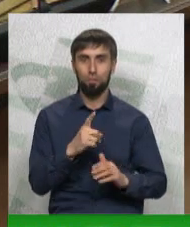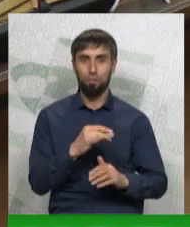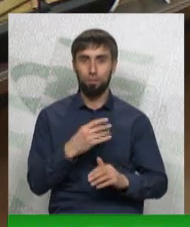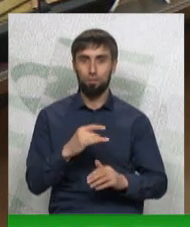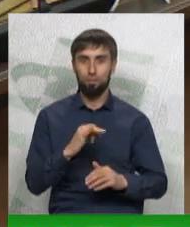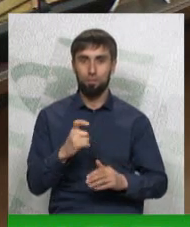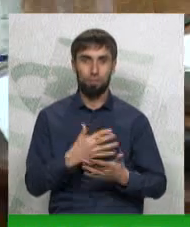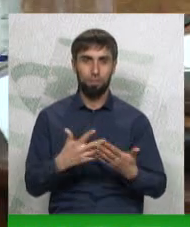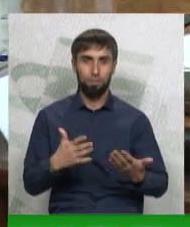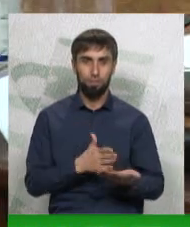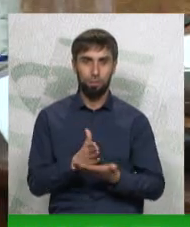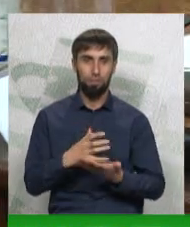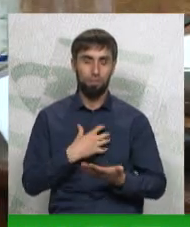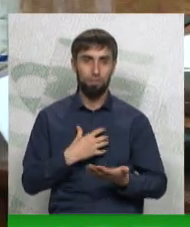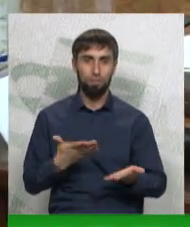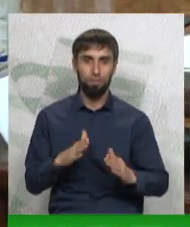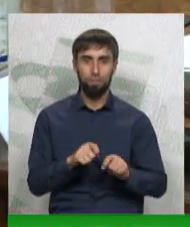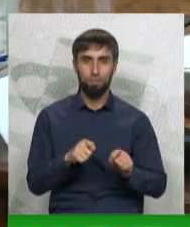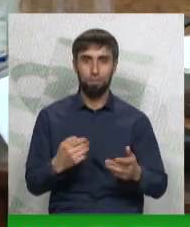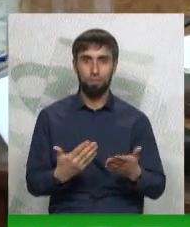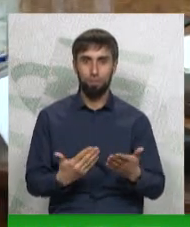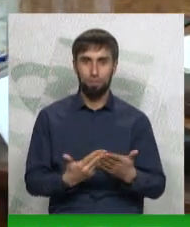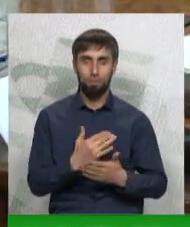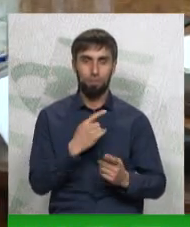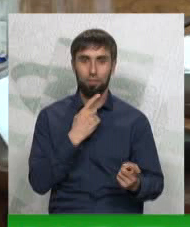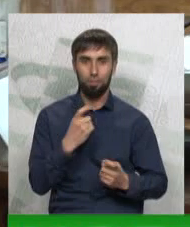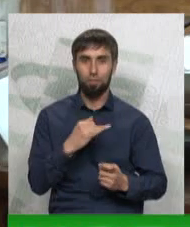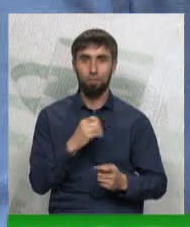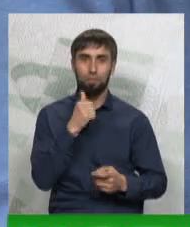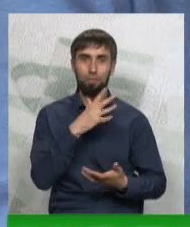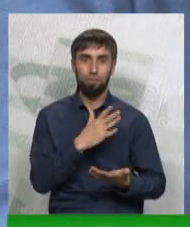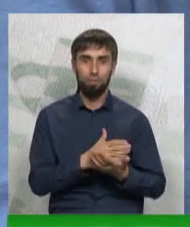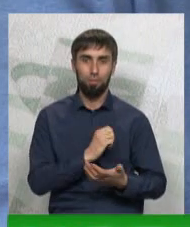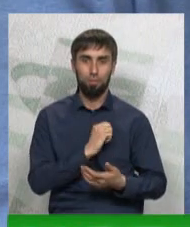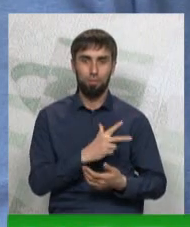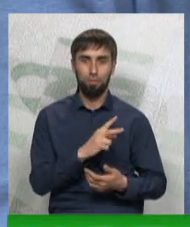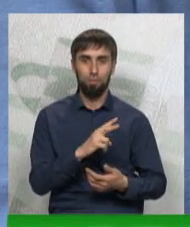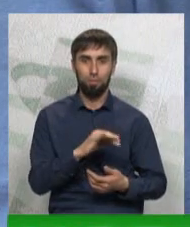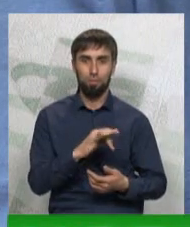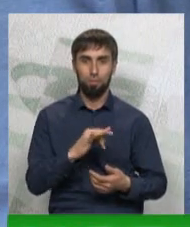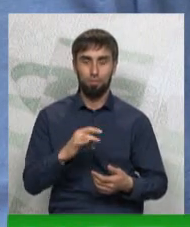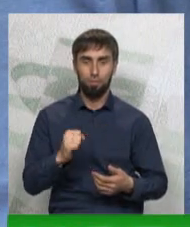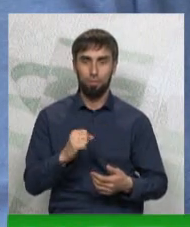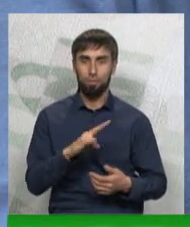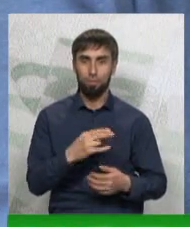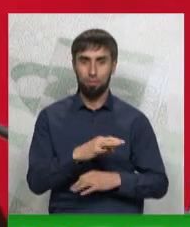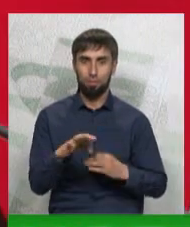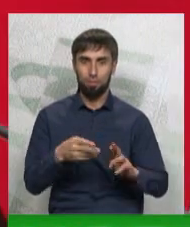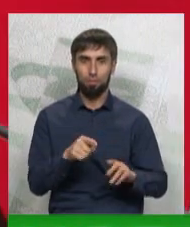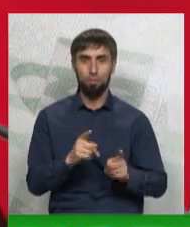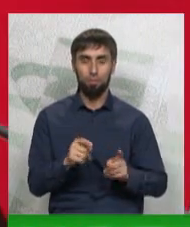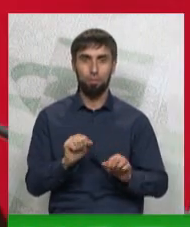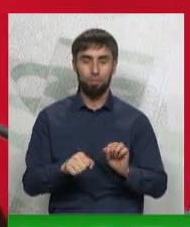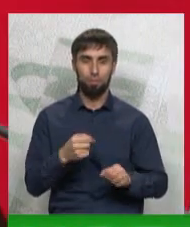самых разных сферах, но самое важное остается создание новой и укрепление уже существующей социальной инфраструктуры. Нацпроекты являются реальной